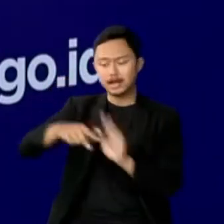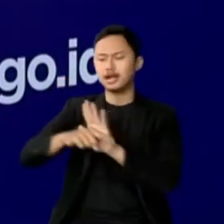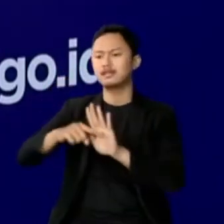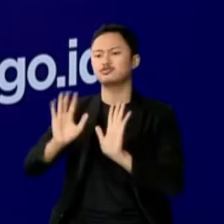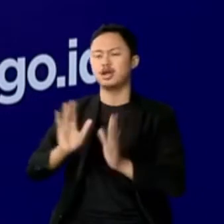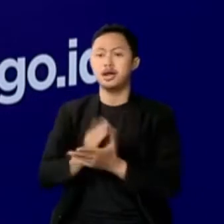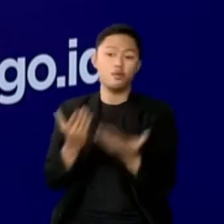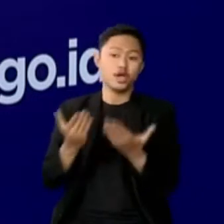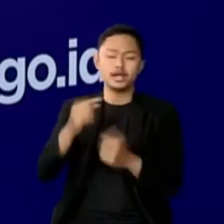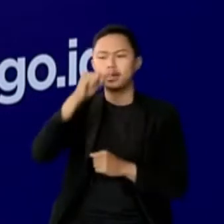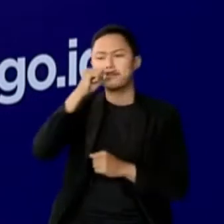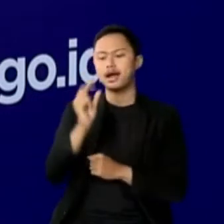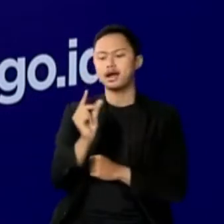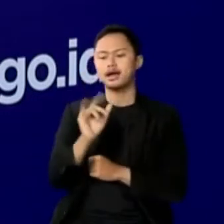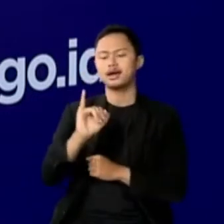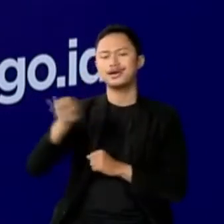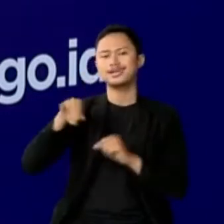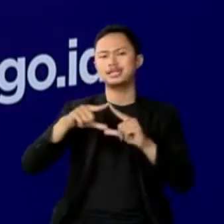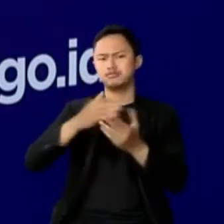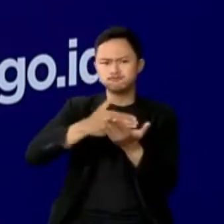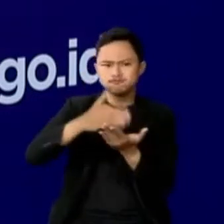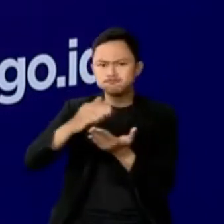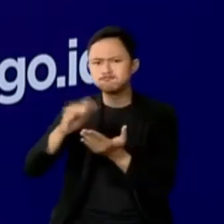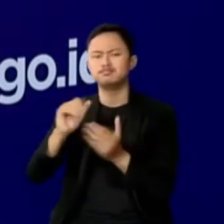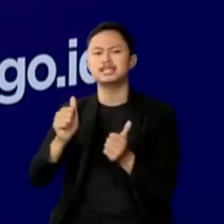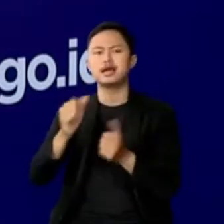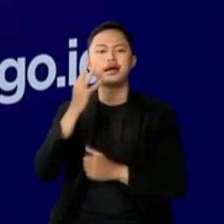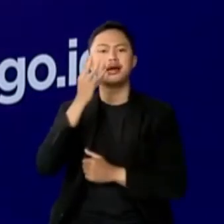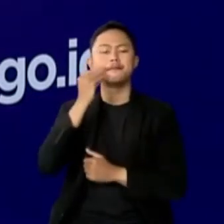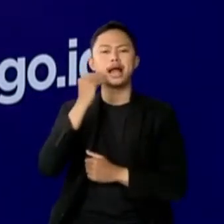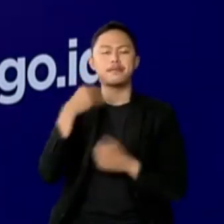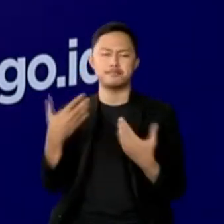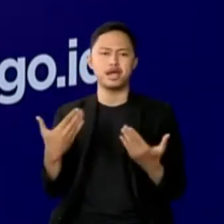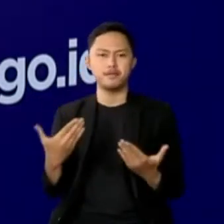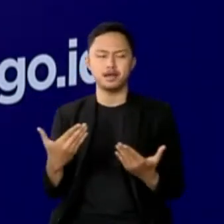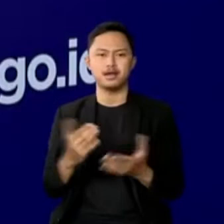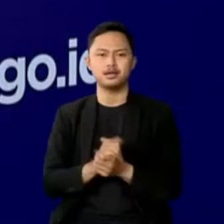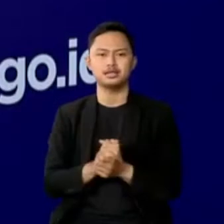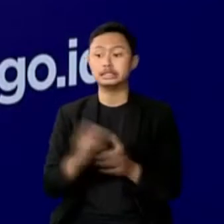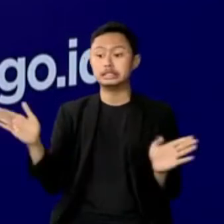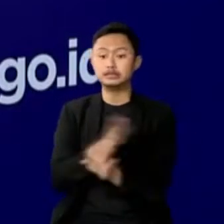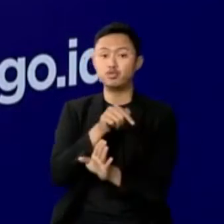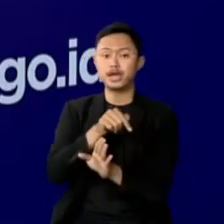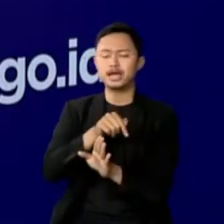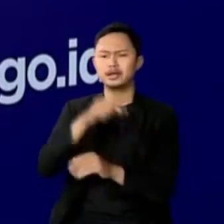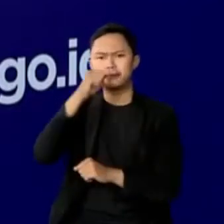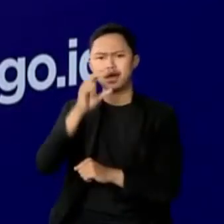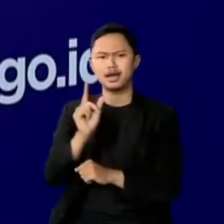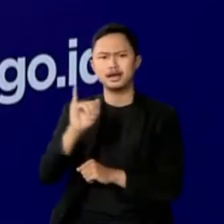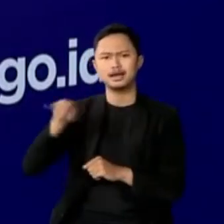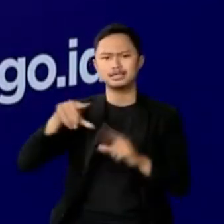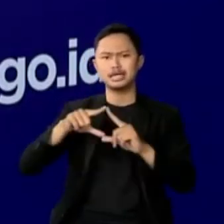Fariza mungkin bisa sedikit cerita nih sharing juga ke masyarakat Bagaimana sifat pengalamannya selama Bapak mengidap virus cover